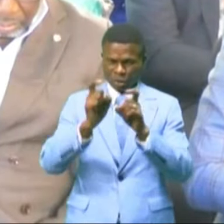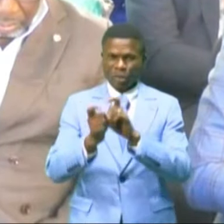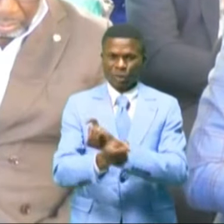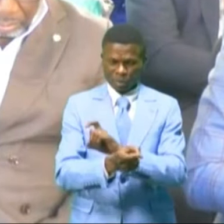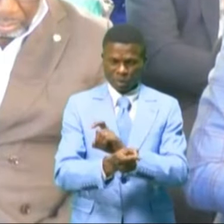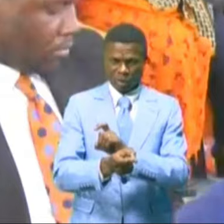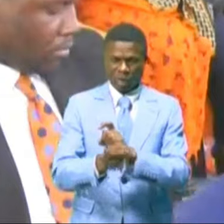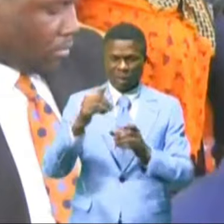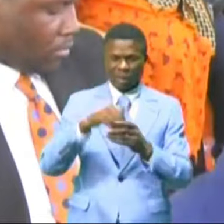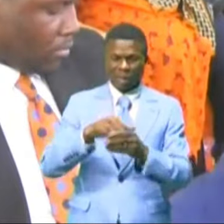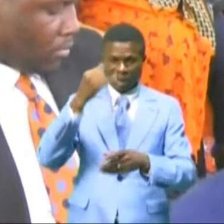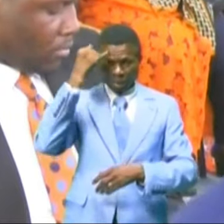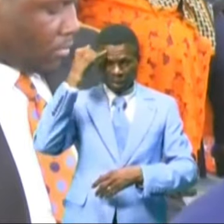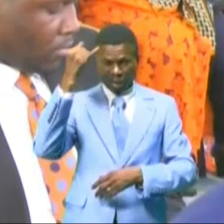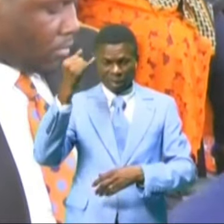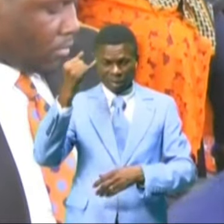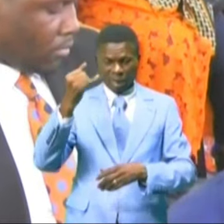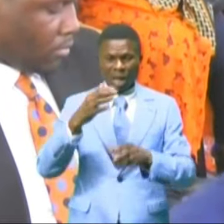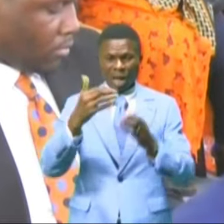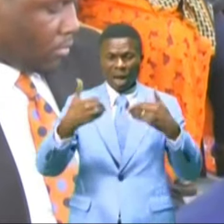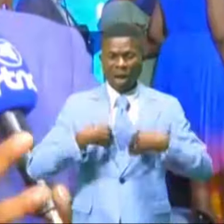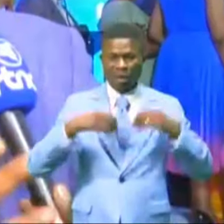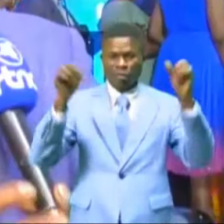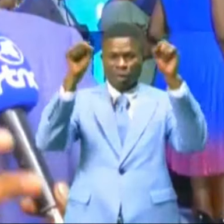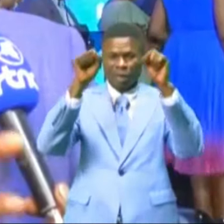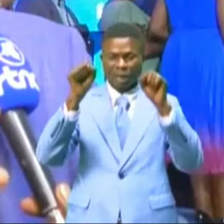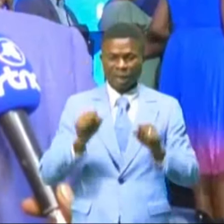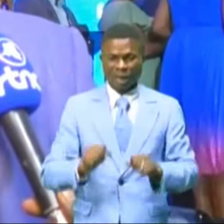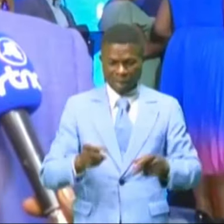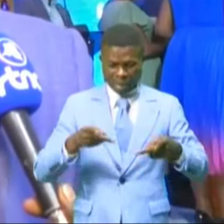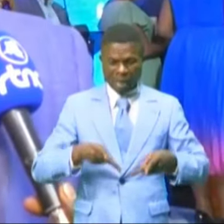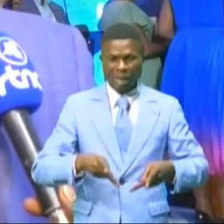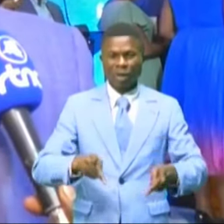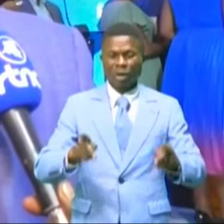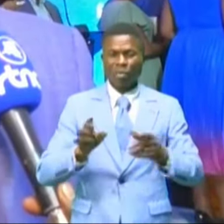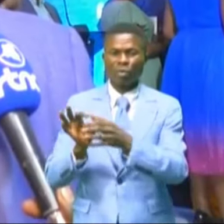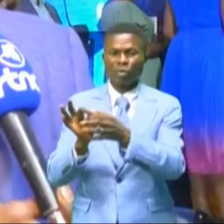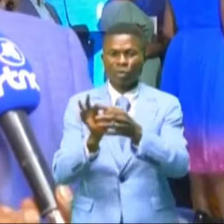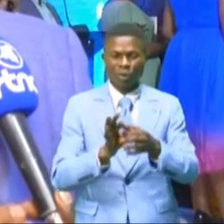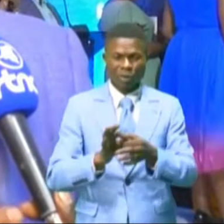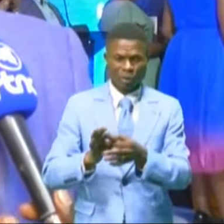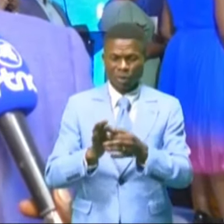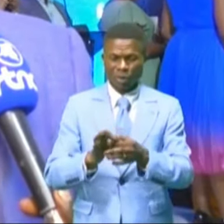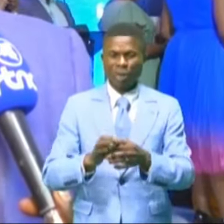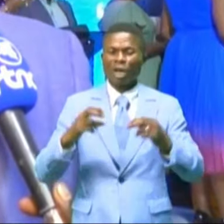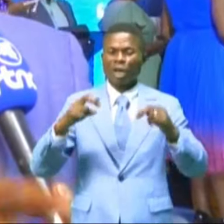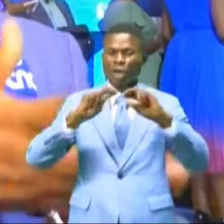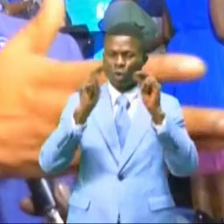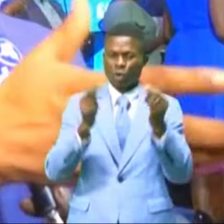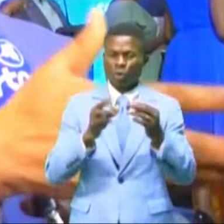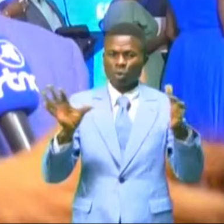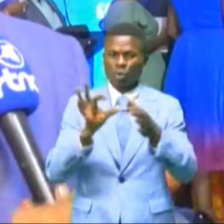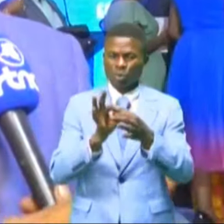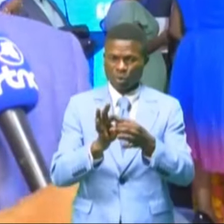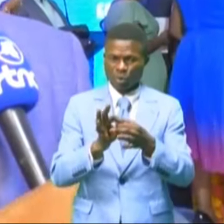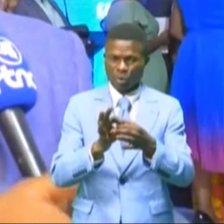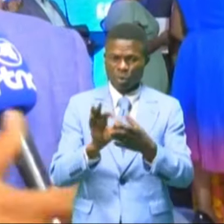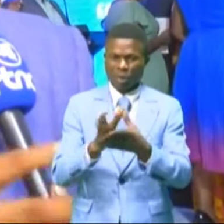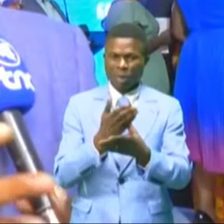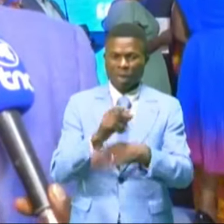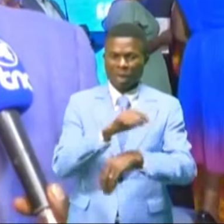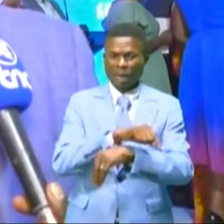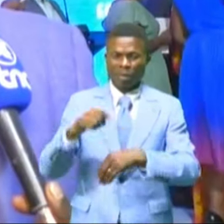dans l'optique d'avoir un système qui permet une coordination, une synergie entre